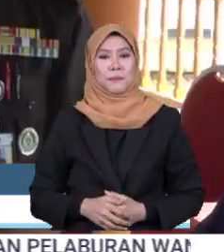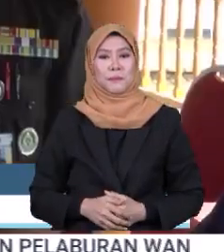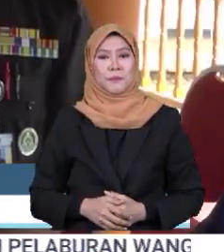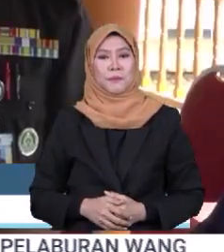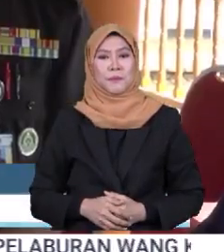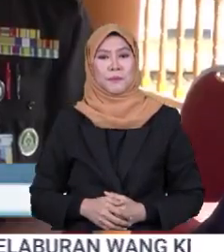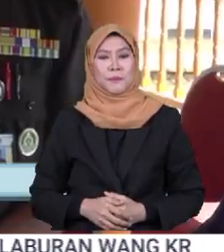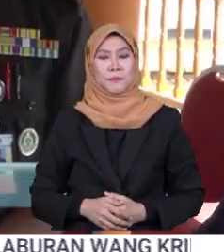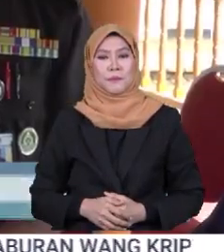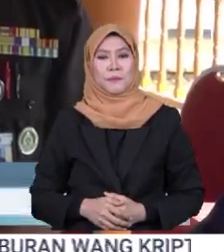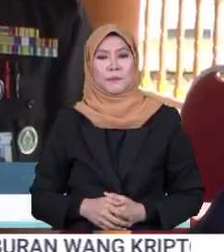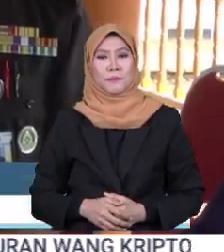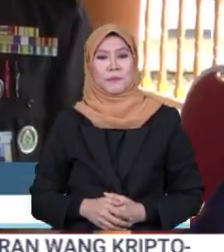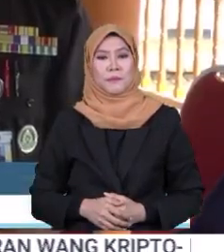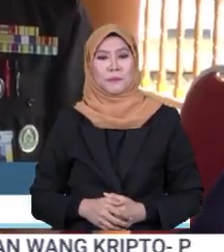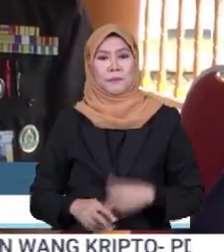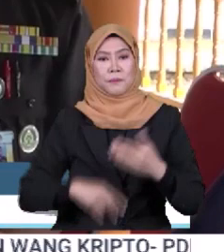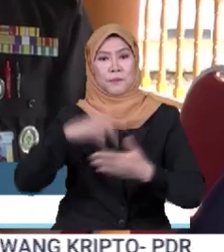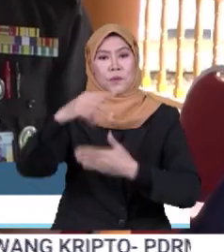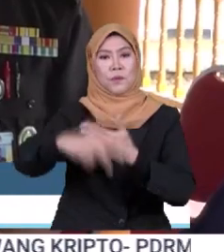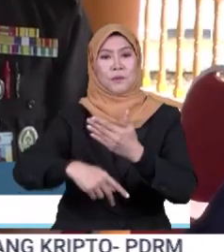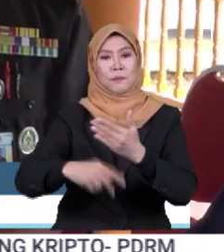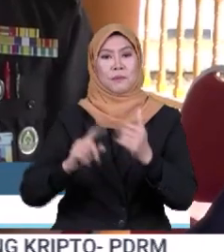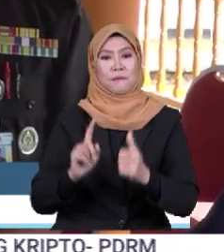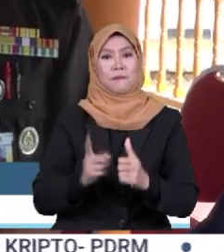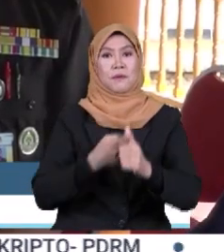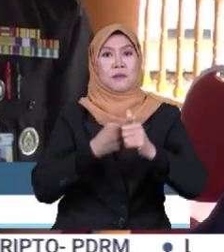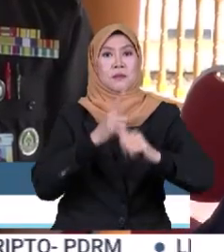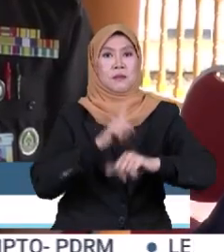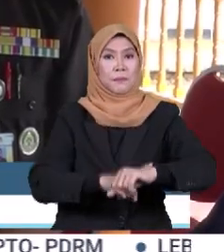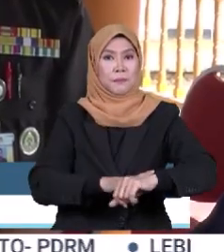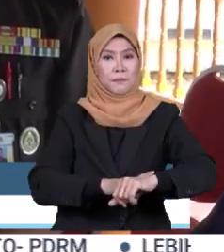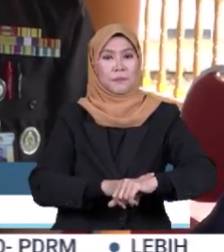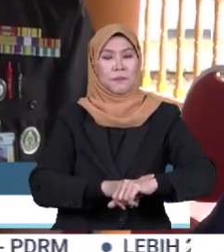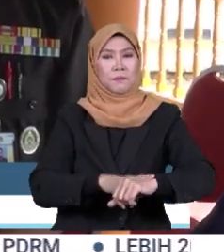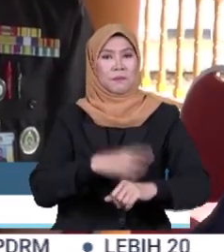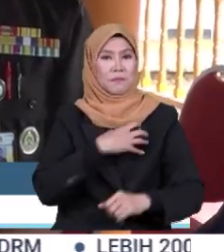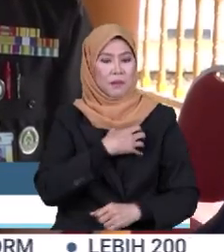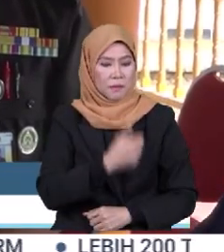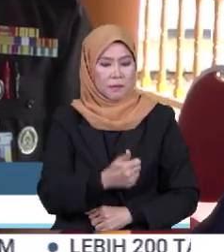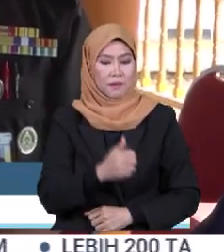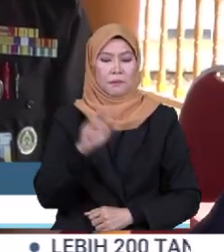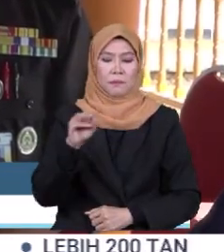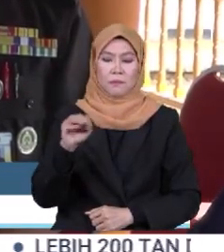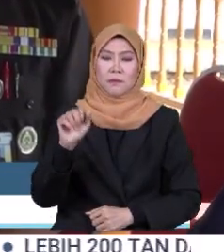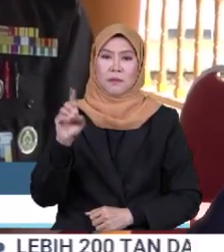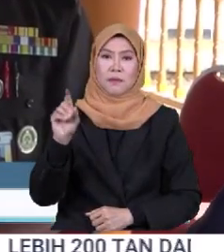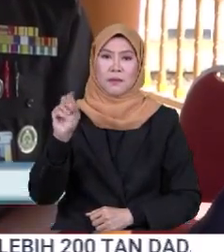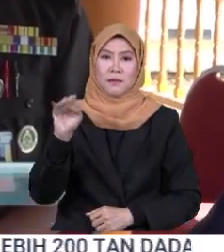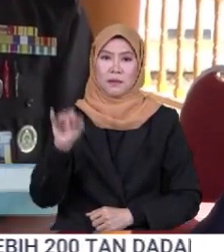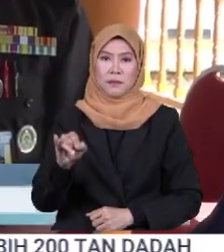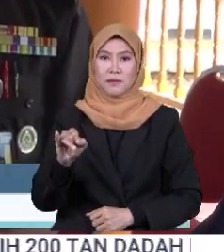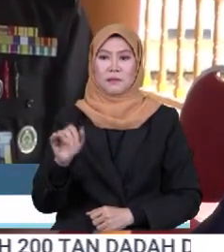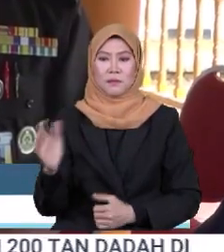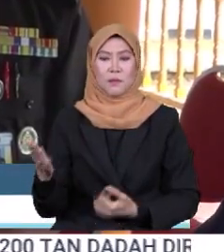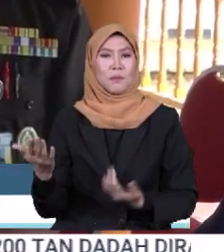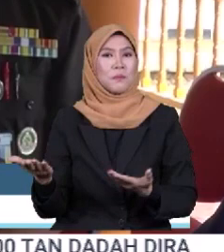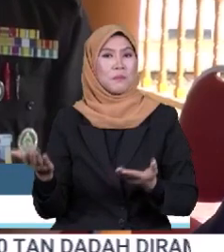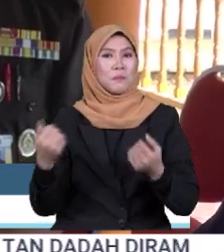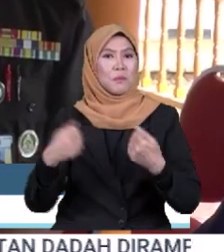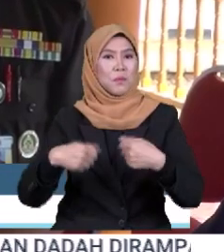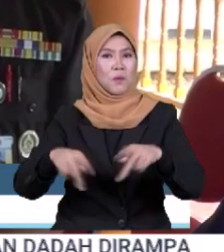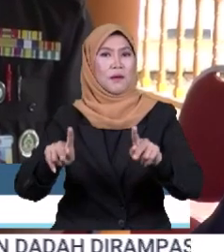Program yang julung kali diadakan Ihsan Madani ini memberi ruang kepada mereka untuk sama-sama